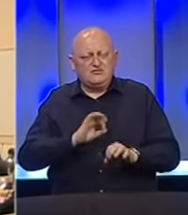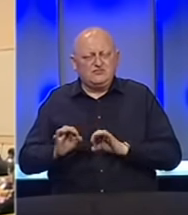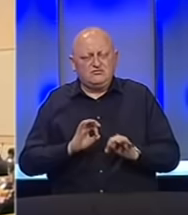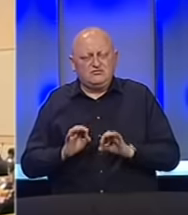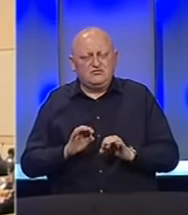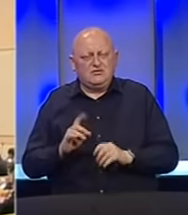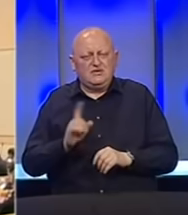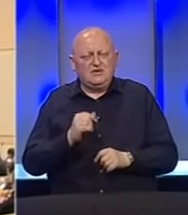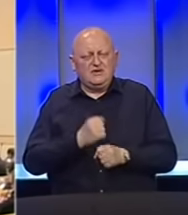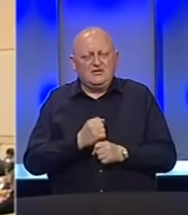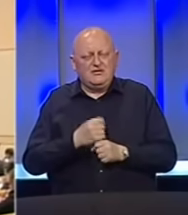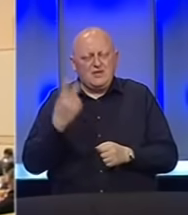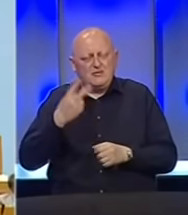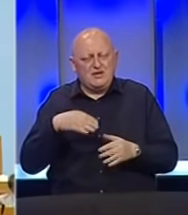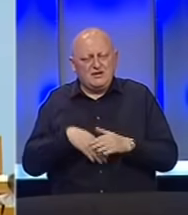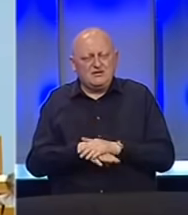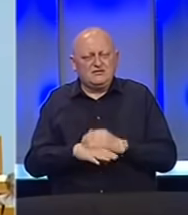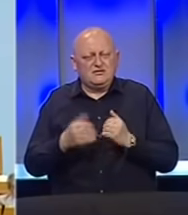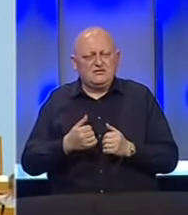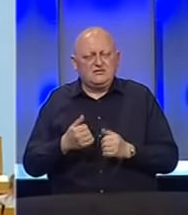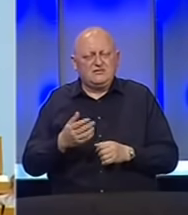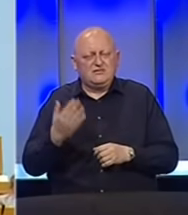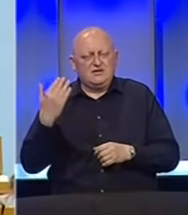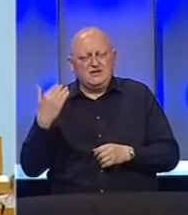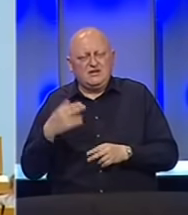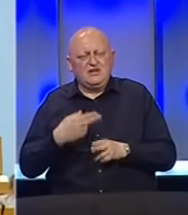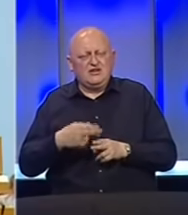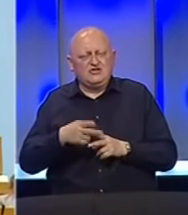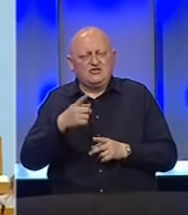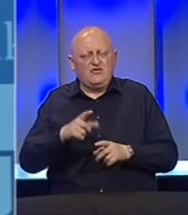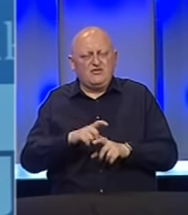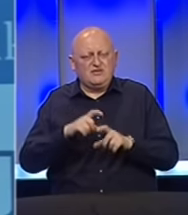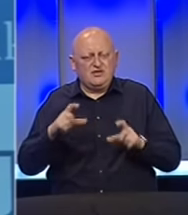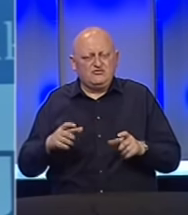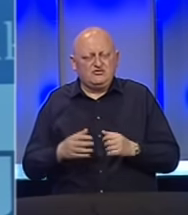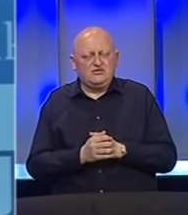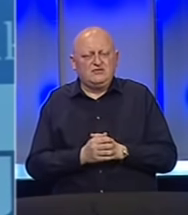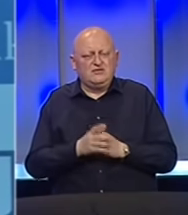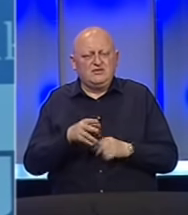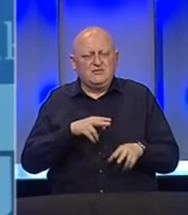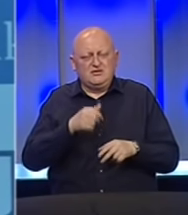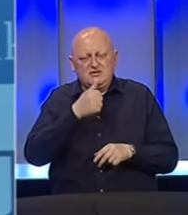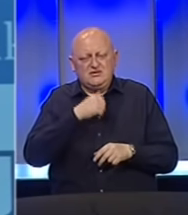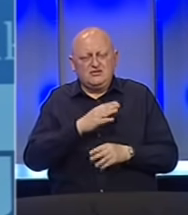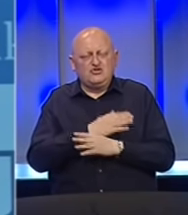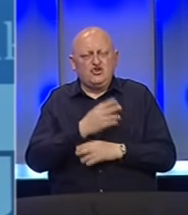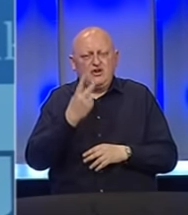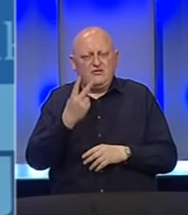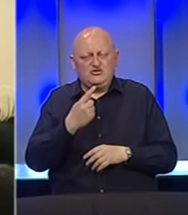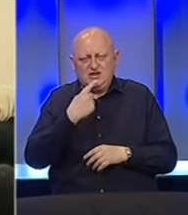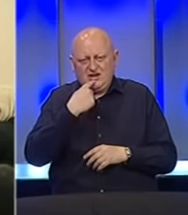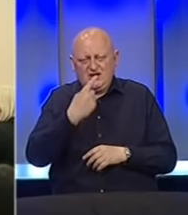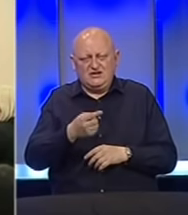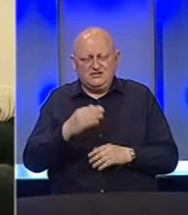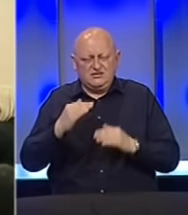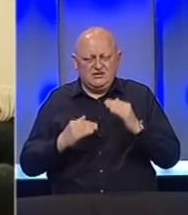konsolidaciju, nije napravila rezerve i sada teret ove krize rješava novim zaduženjima. Ministar financija Zora Vidović tvrdi da